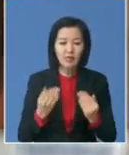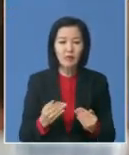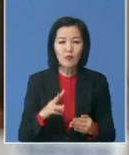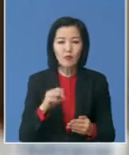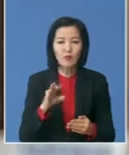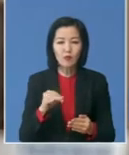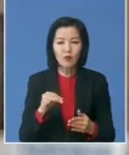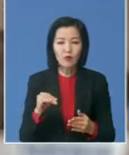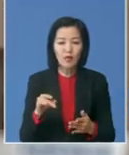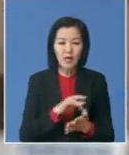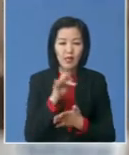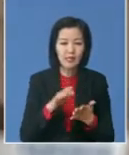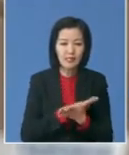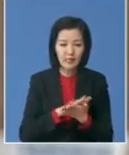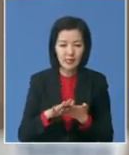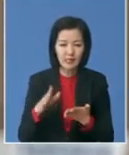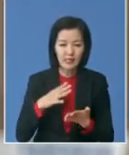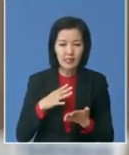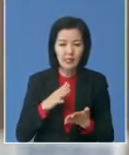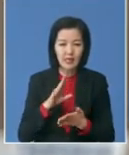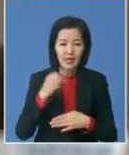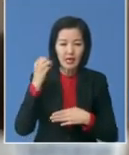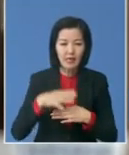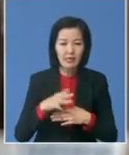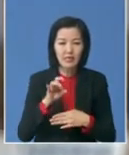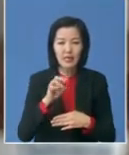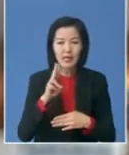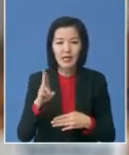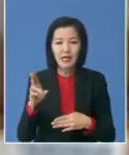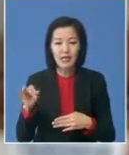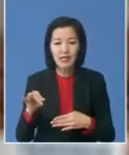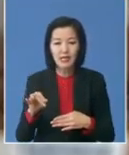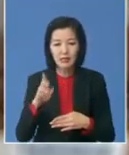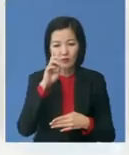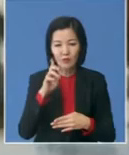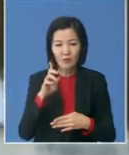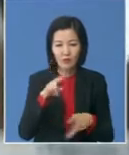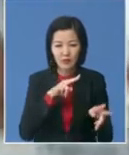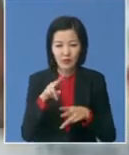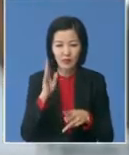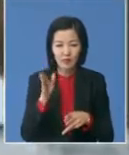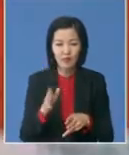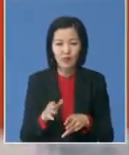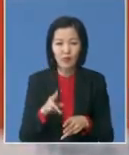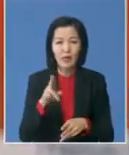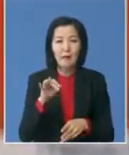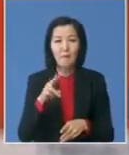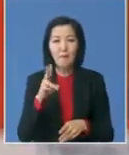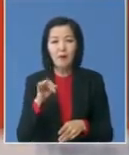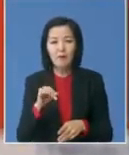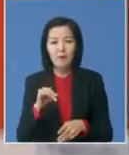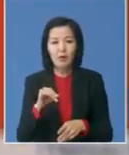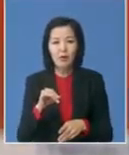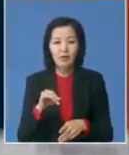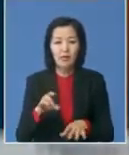да толық азат етілді. Ал ланкестердің астанасы саналатын Ракка қаласы үкімет жасағының құзырына өтті. Папуа Жаңа Гвинея тәртіп